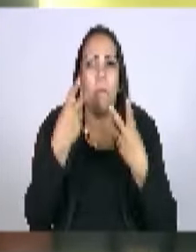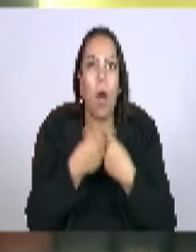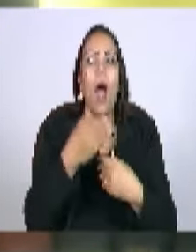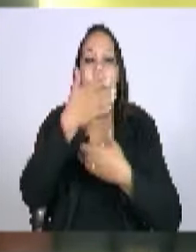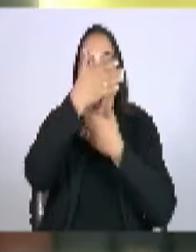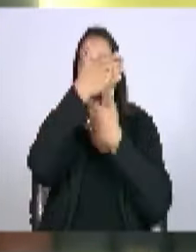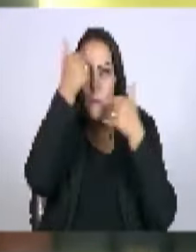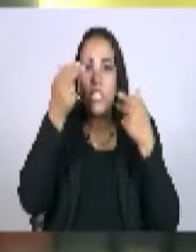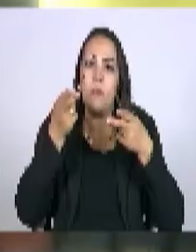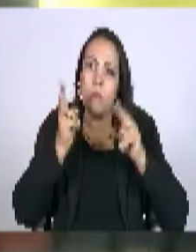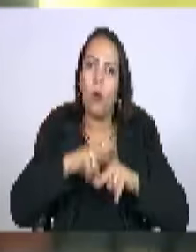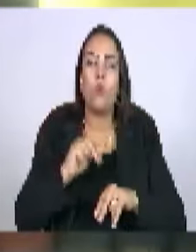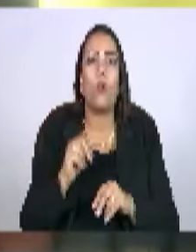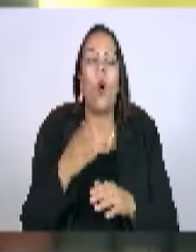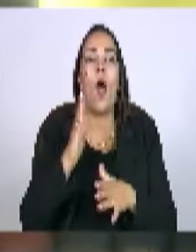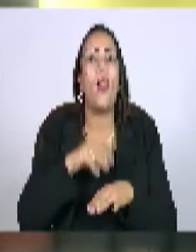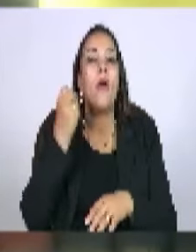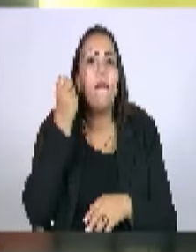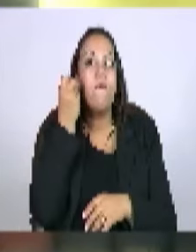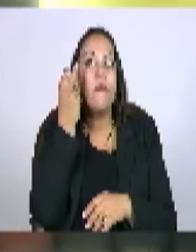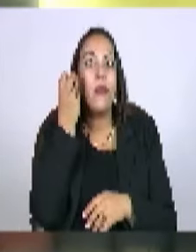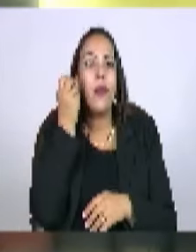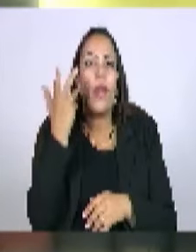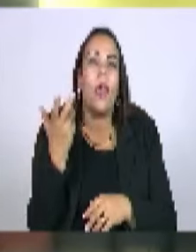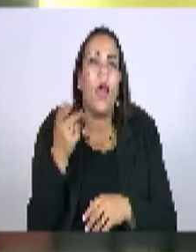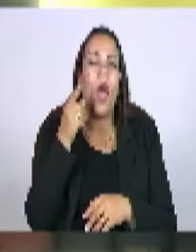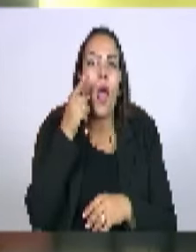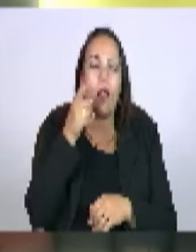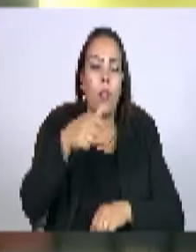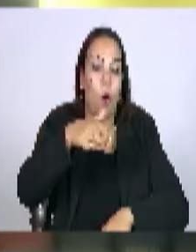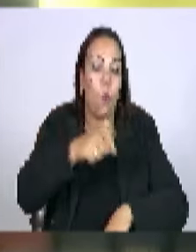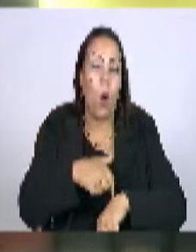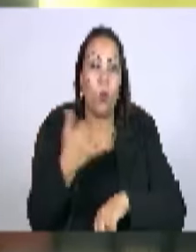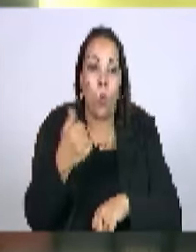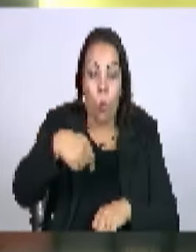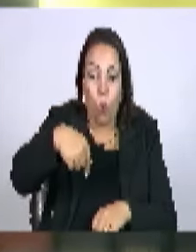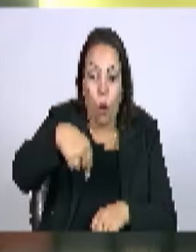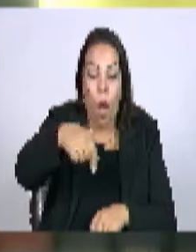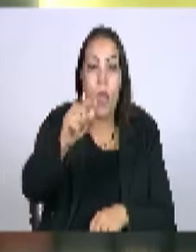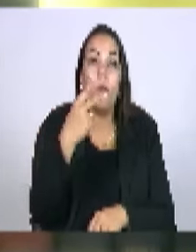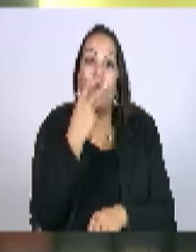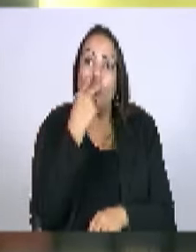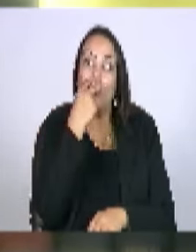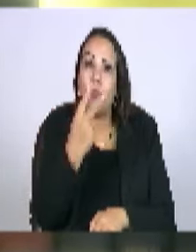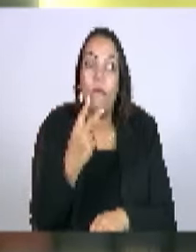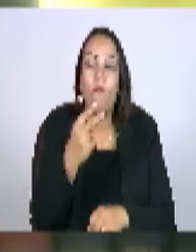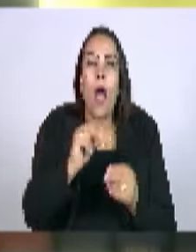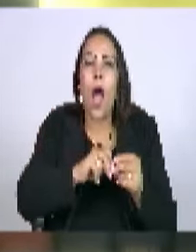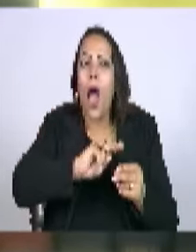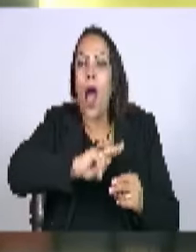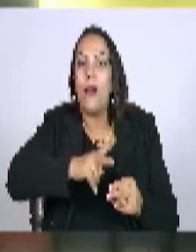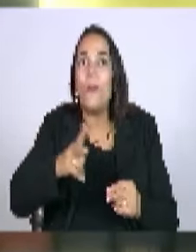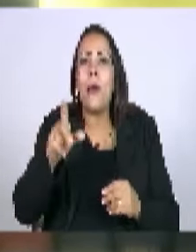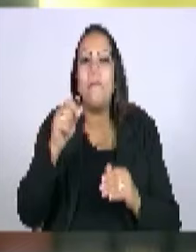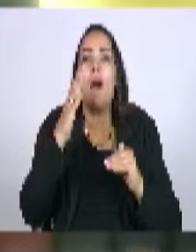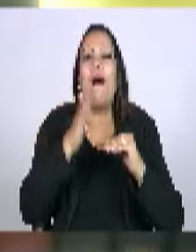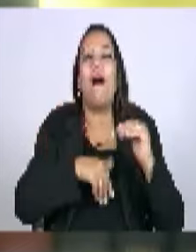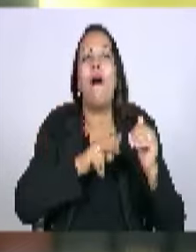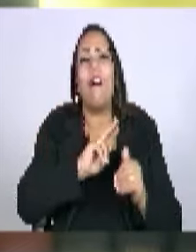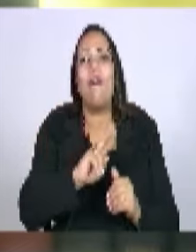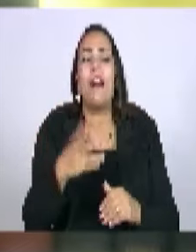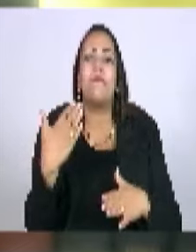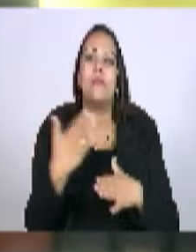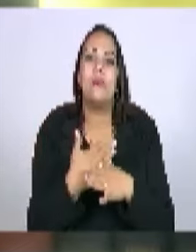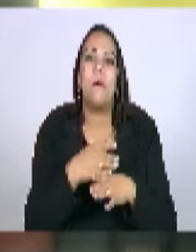حماس على فكره ان المرحله القادمه قد تشهد الوانا من العقاب